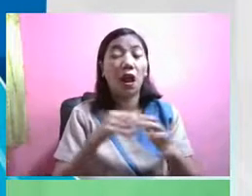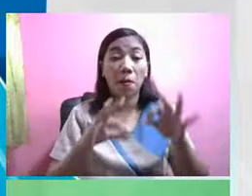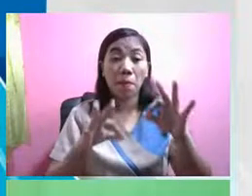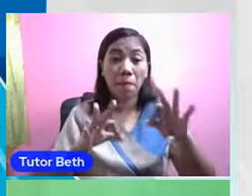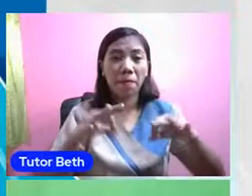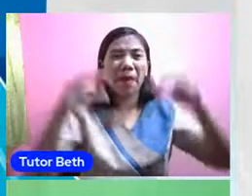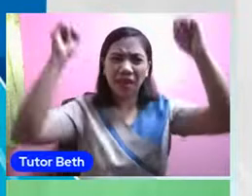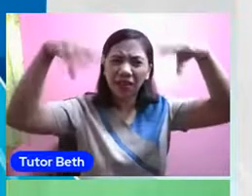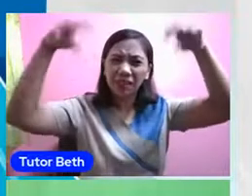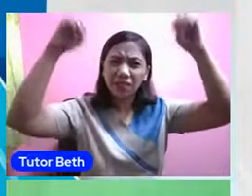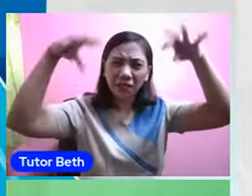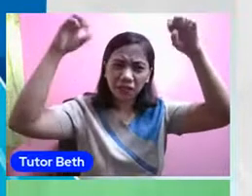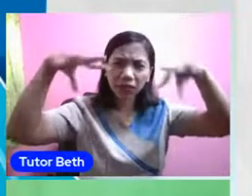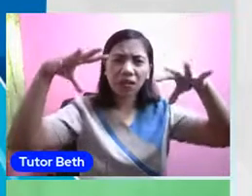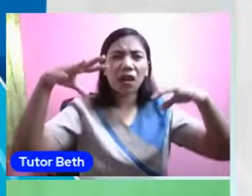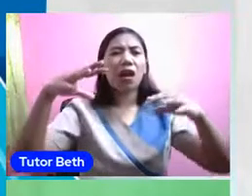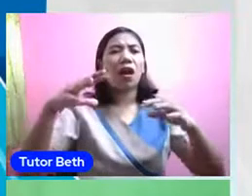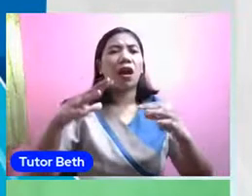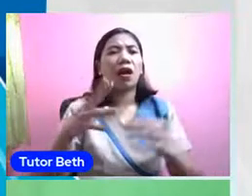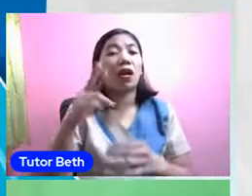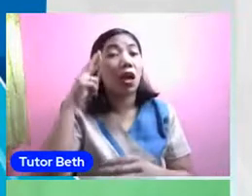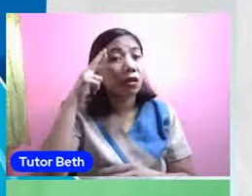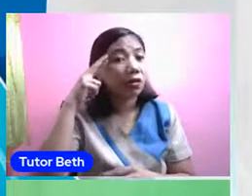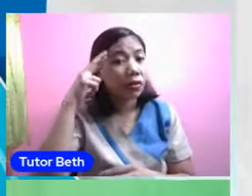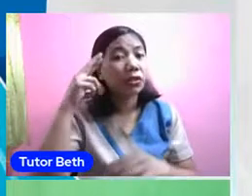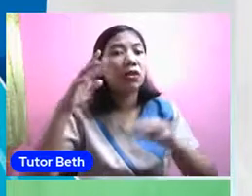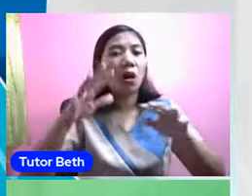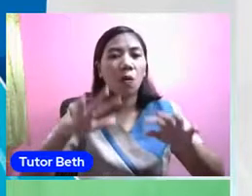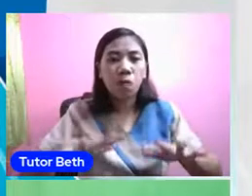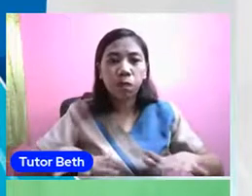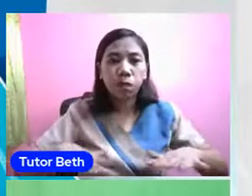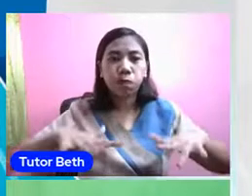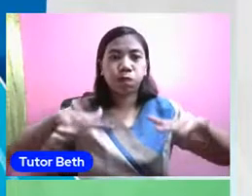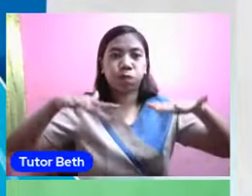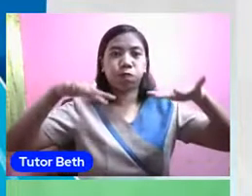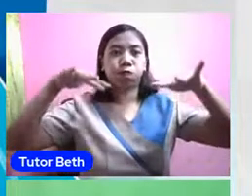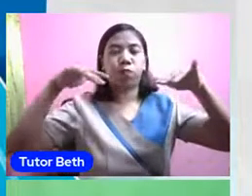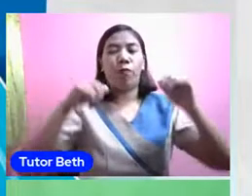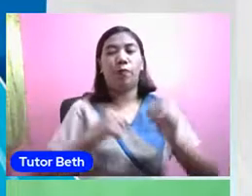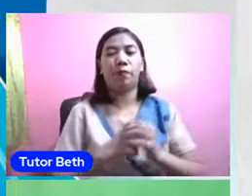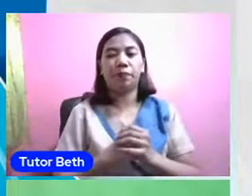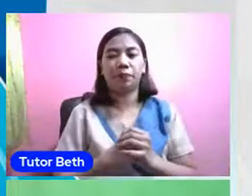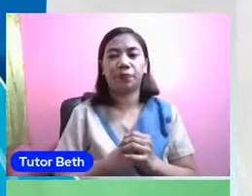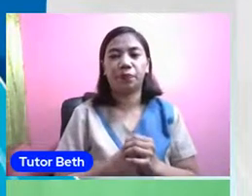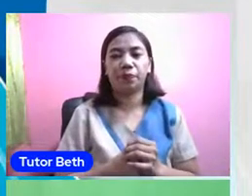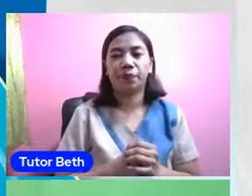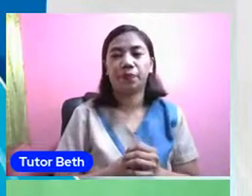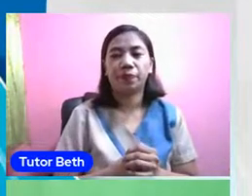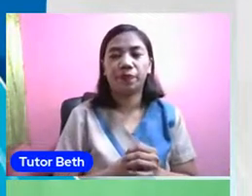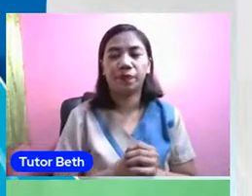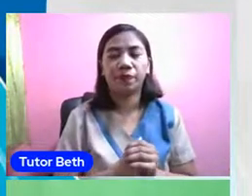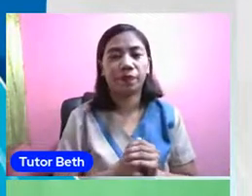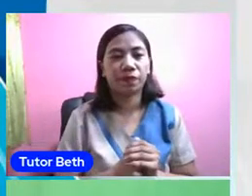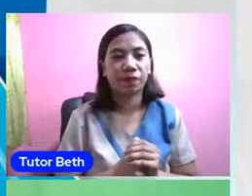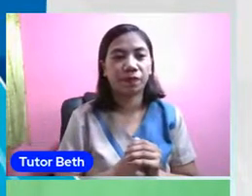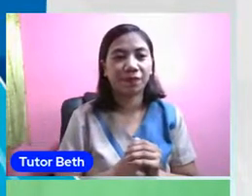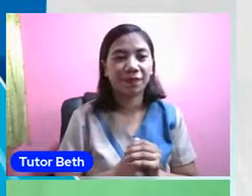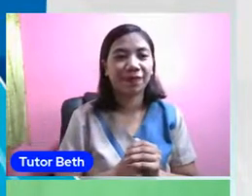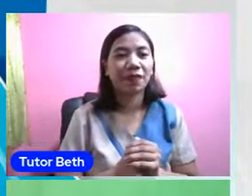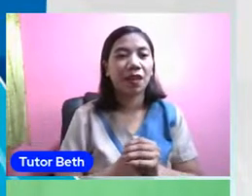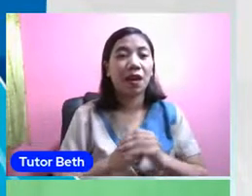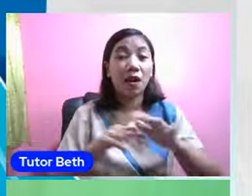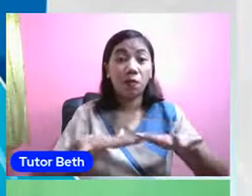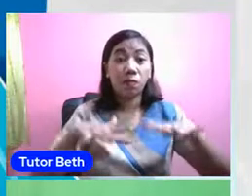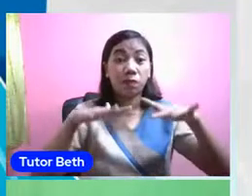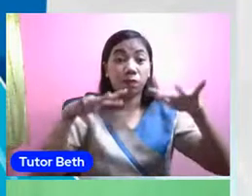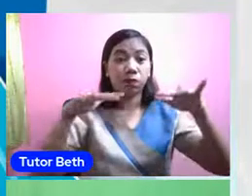ng pagbaha. Okay, si Dave sabi, pagbabaha. Okay, tama. So, pagbabaha o